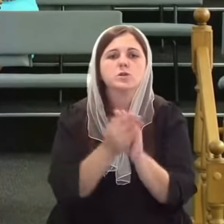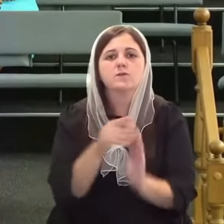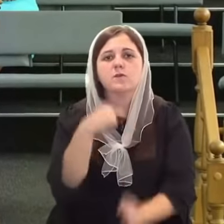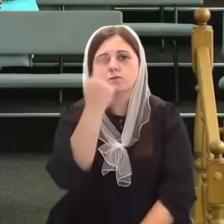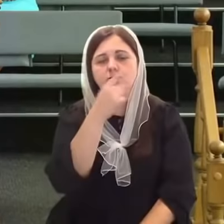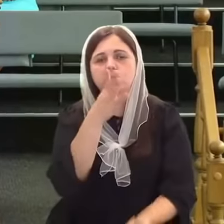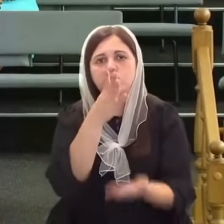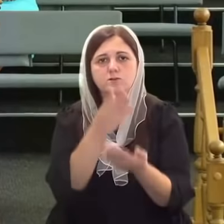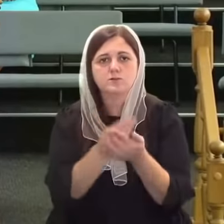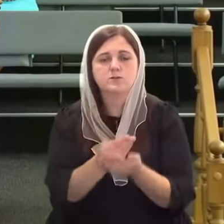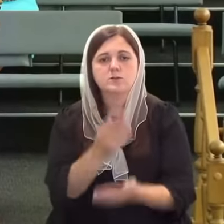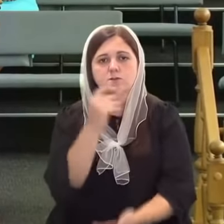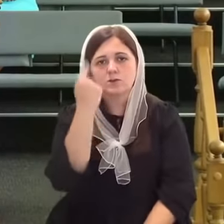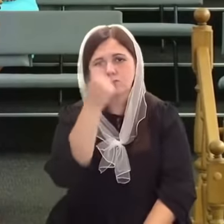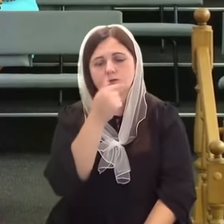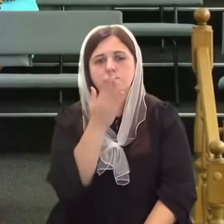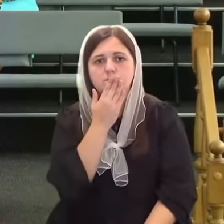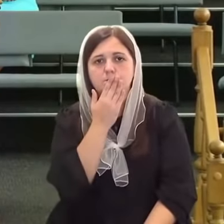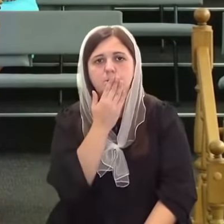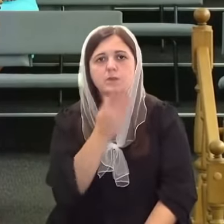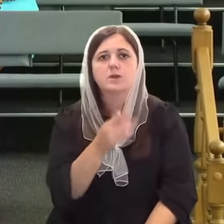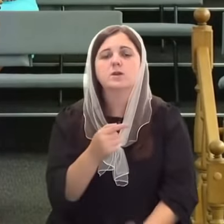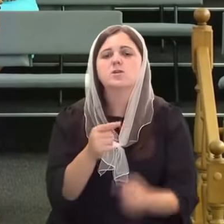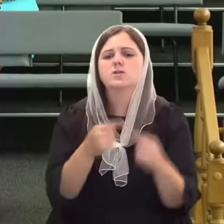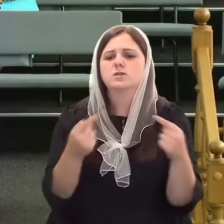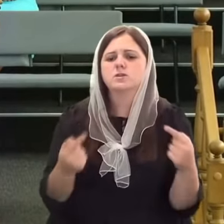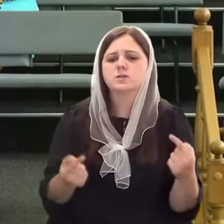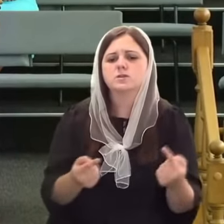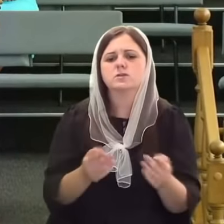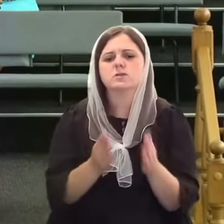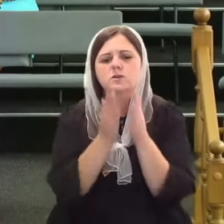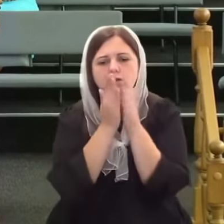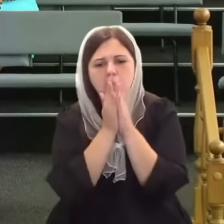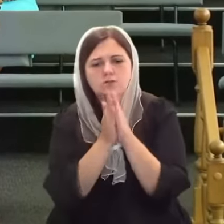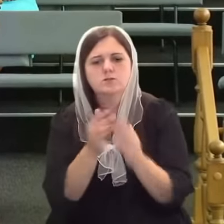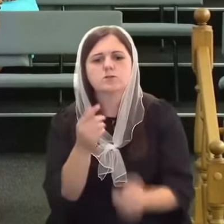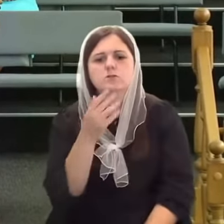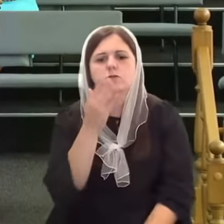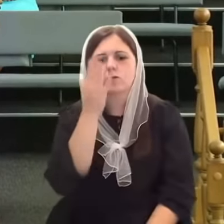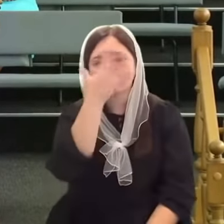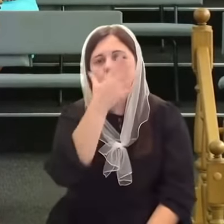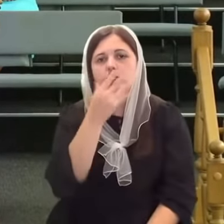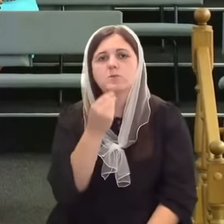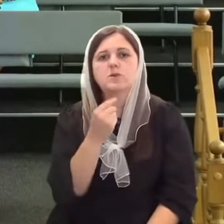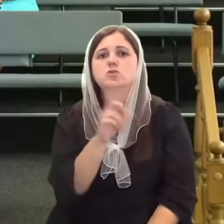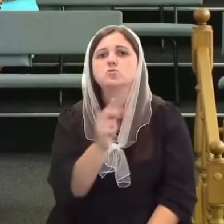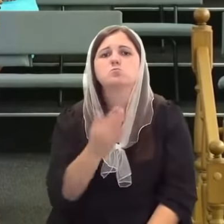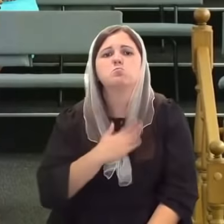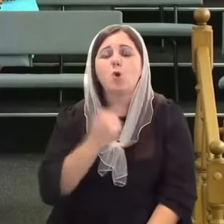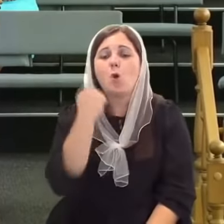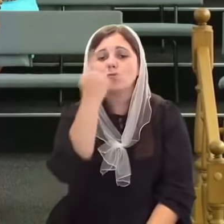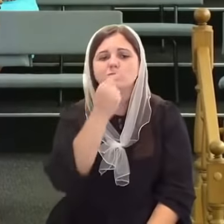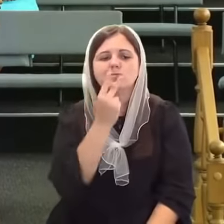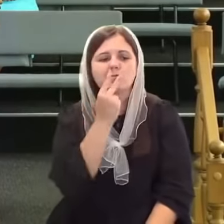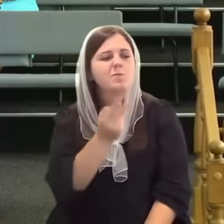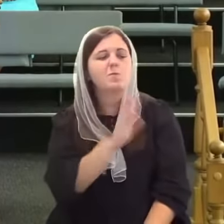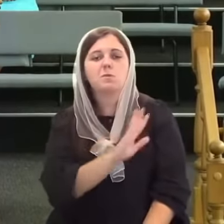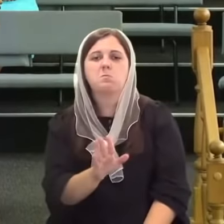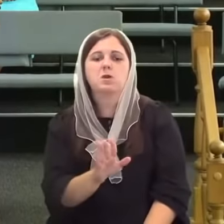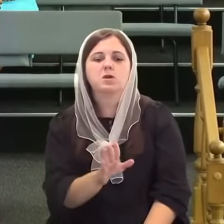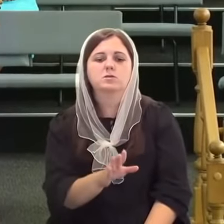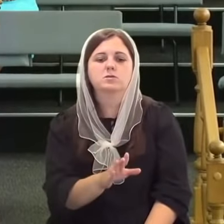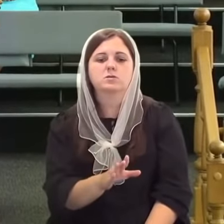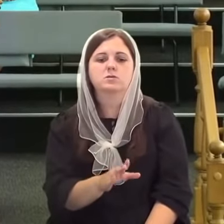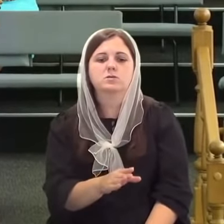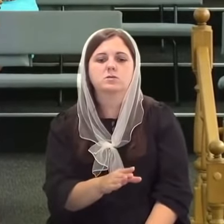Я делал вид, что я кашляю. Я делал вид, что я психаю. Я делал вид, что поправляю нос, вытираю пот. Но на